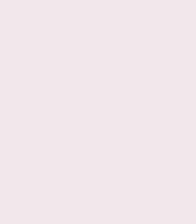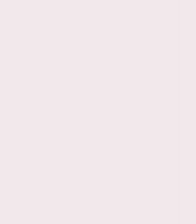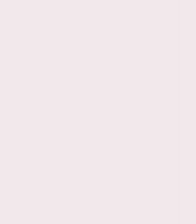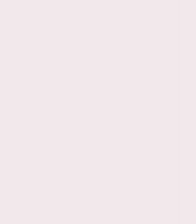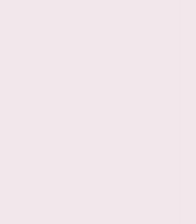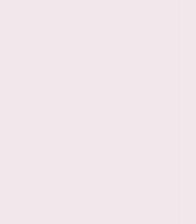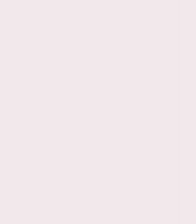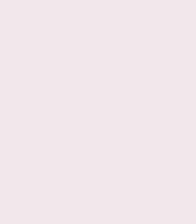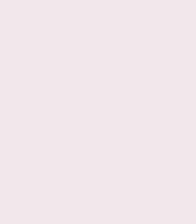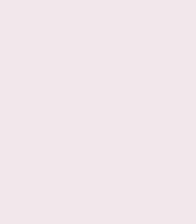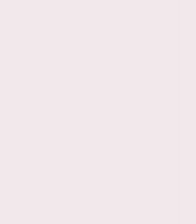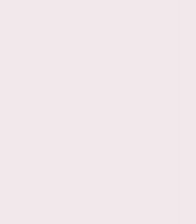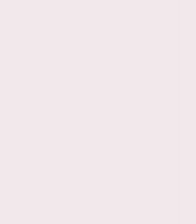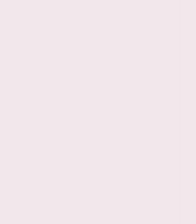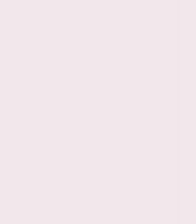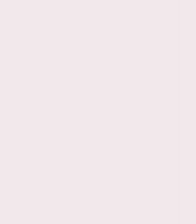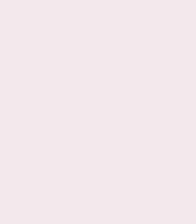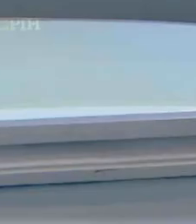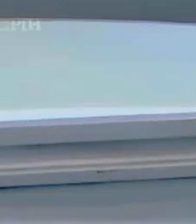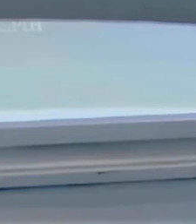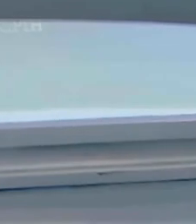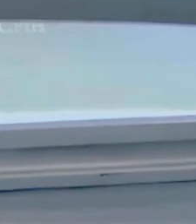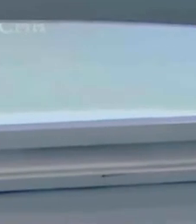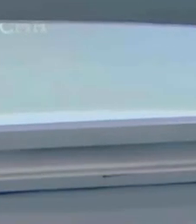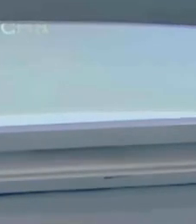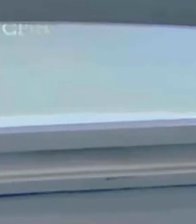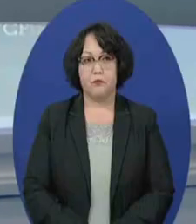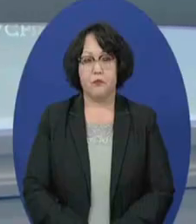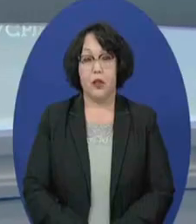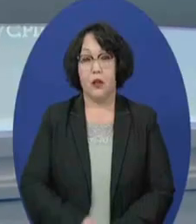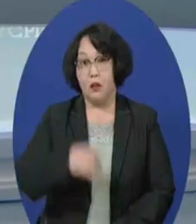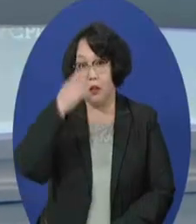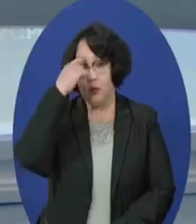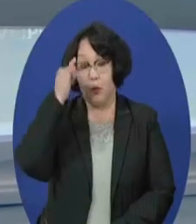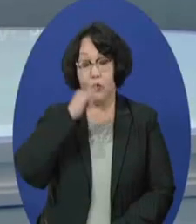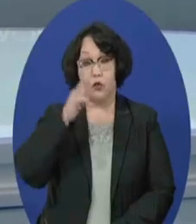Монгол улсын ерөнхийлөгчийн сонгуулийн